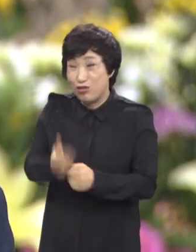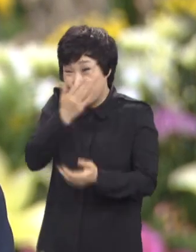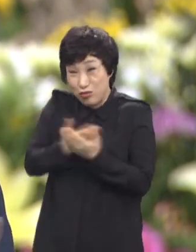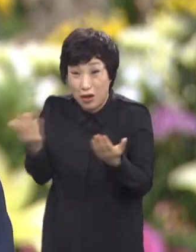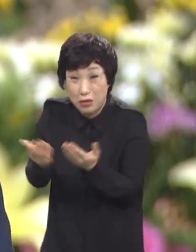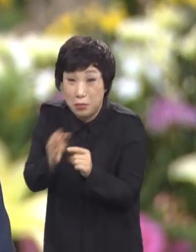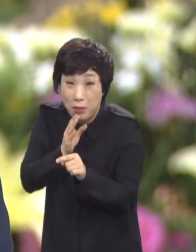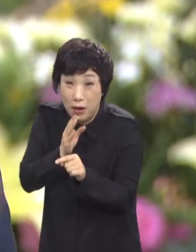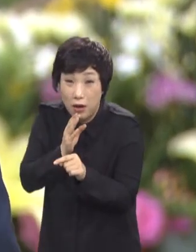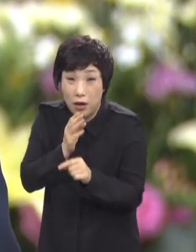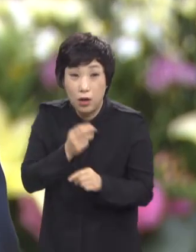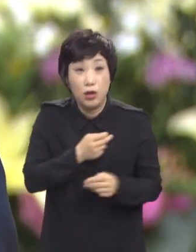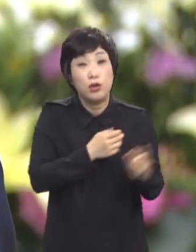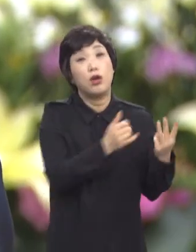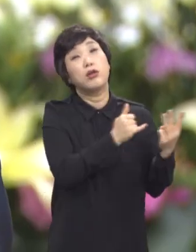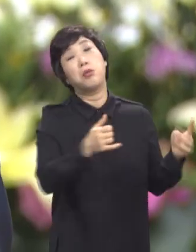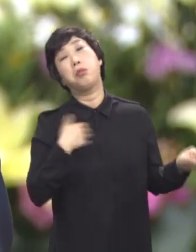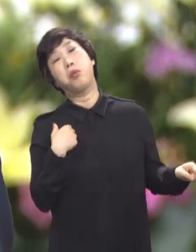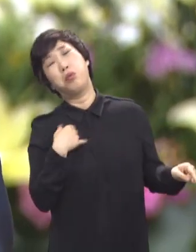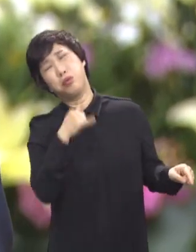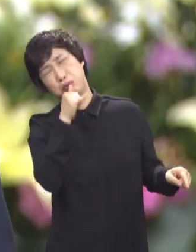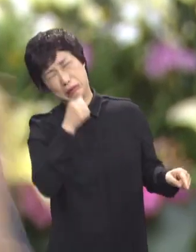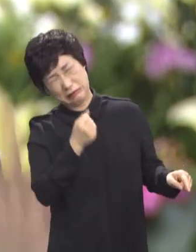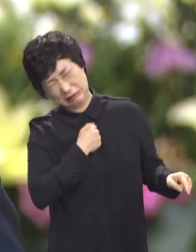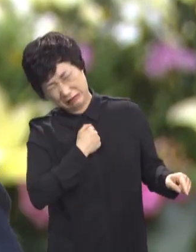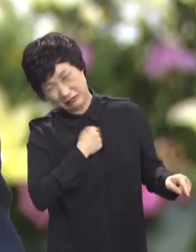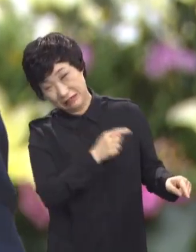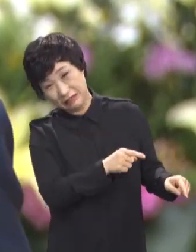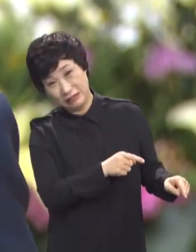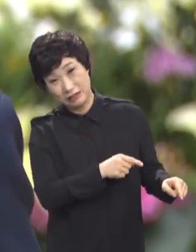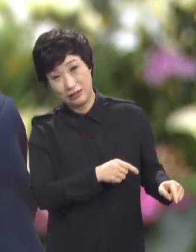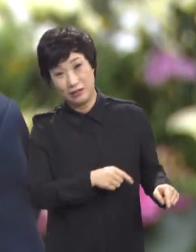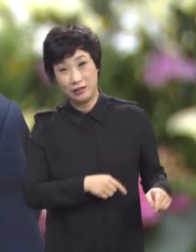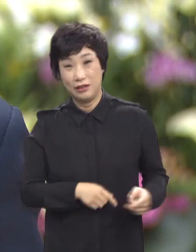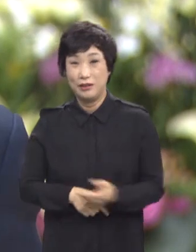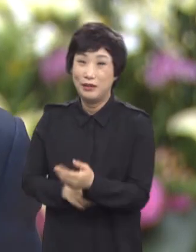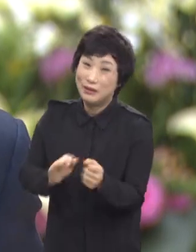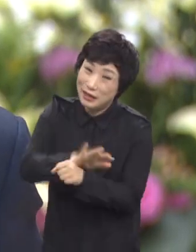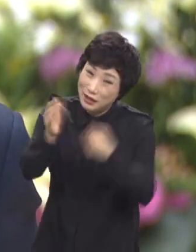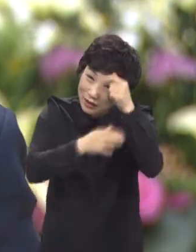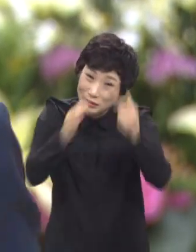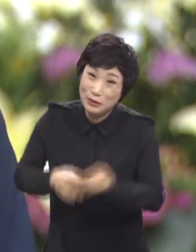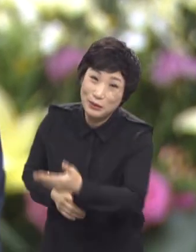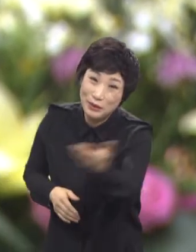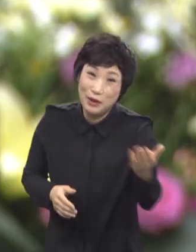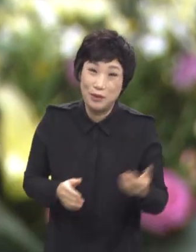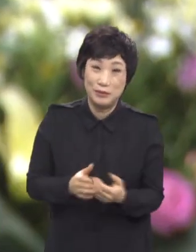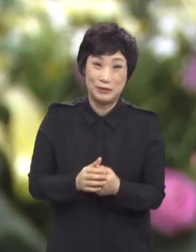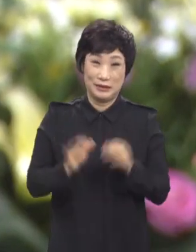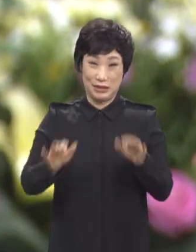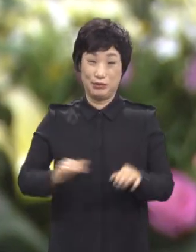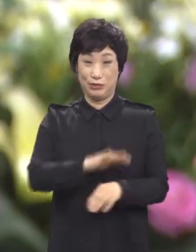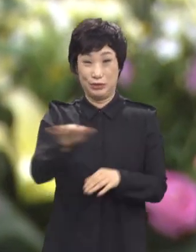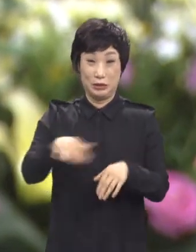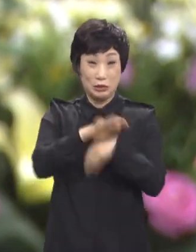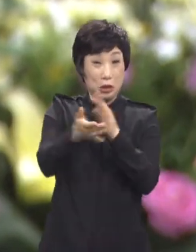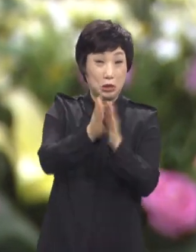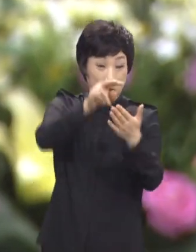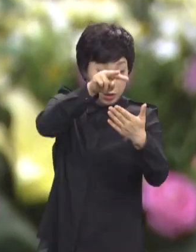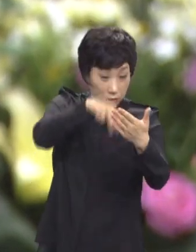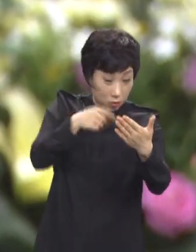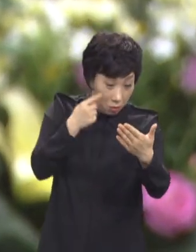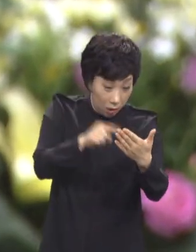중대사를 제자들은 몰라. 사랑하는 여러분이요, 우리는 성경을